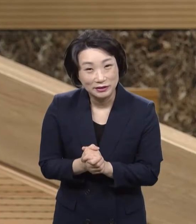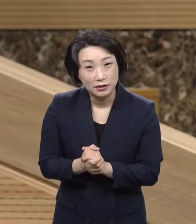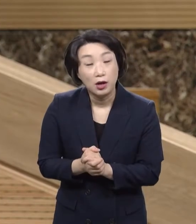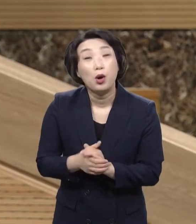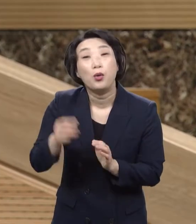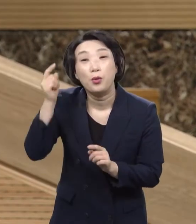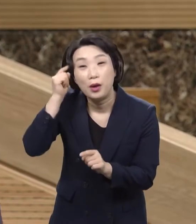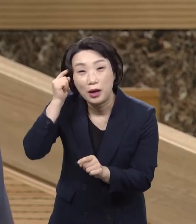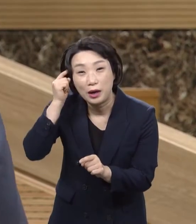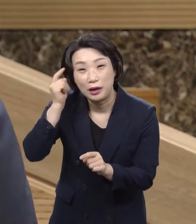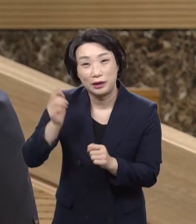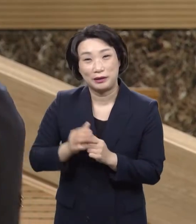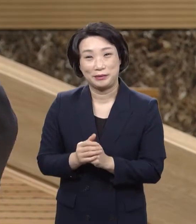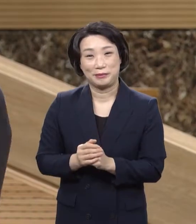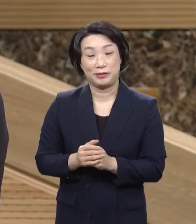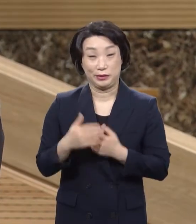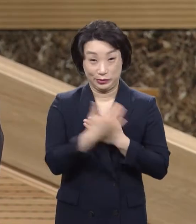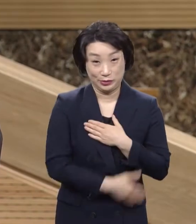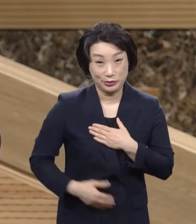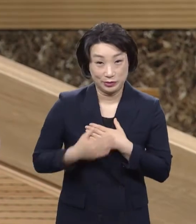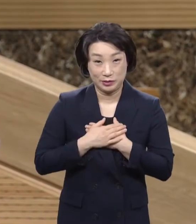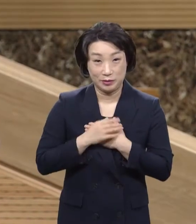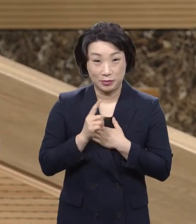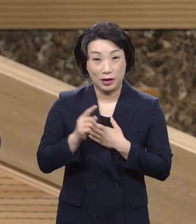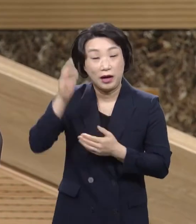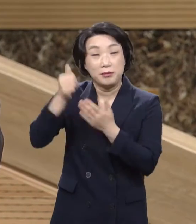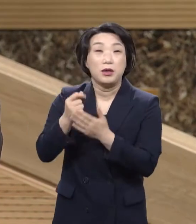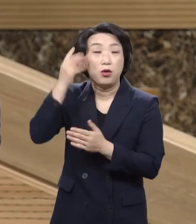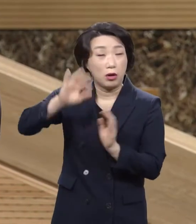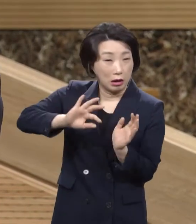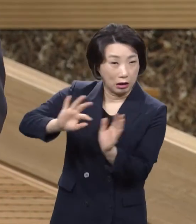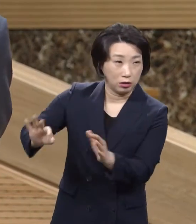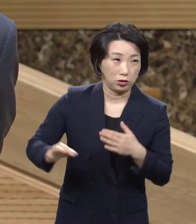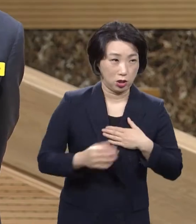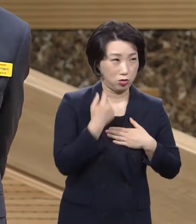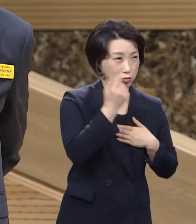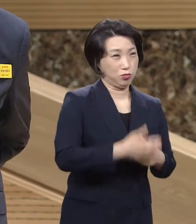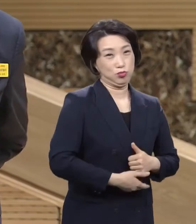왜 그러느냐? 육신은 하나님의 영광보다